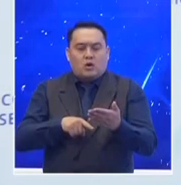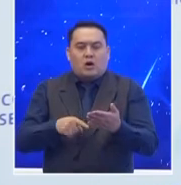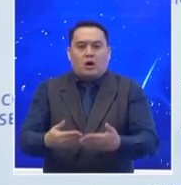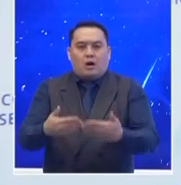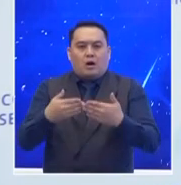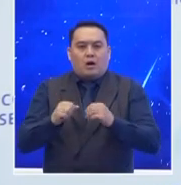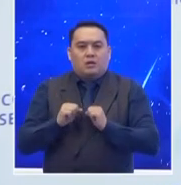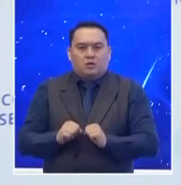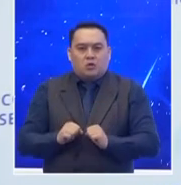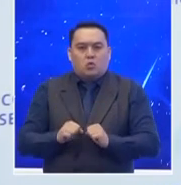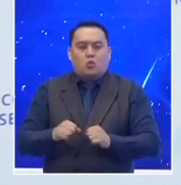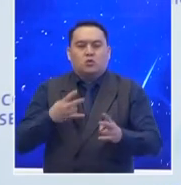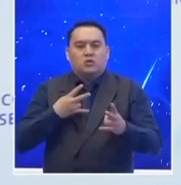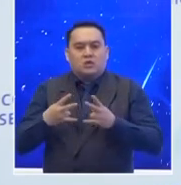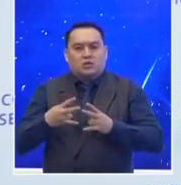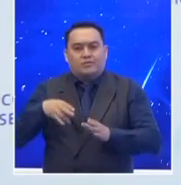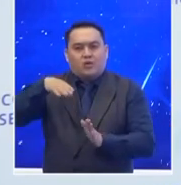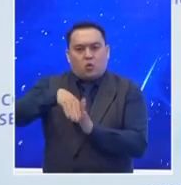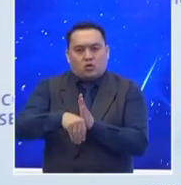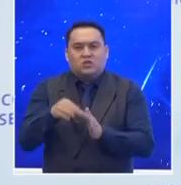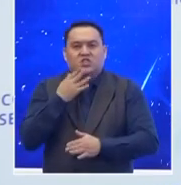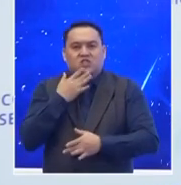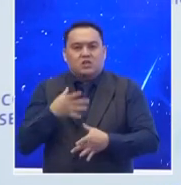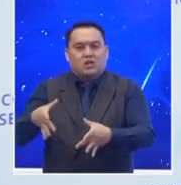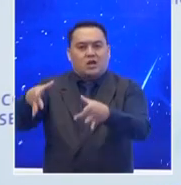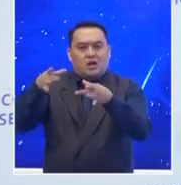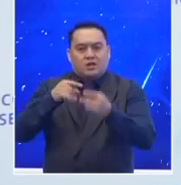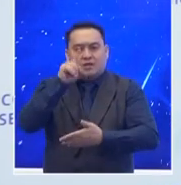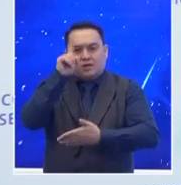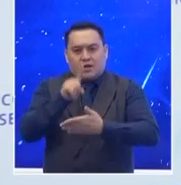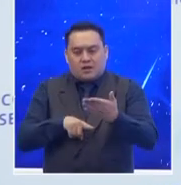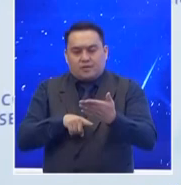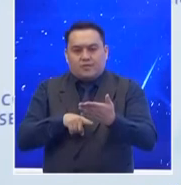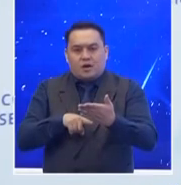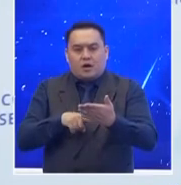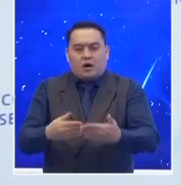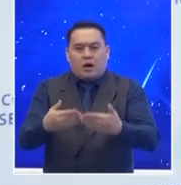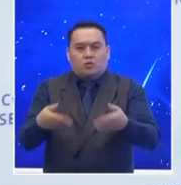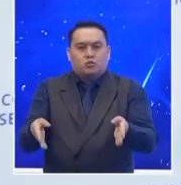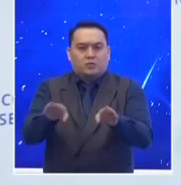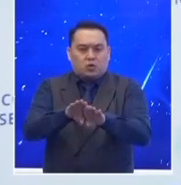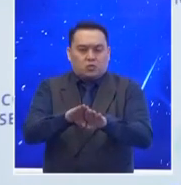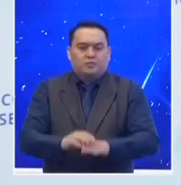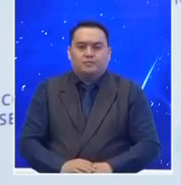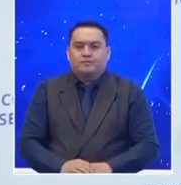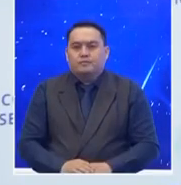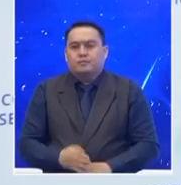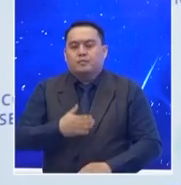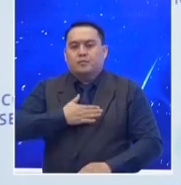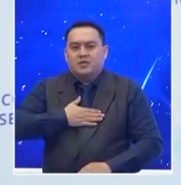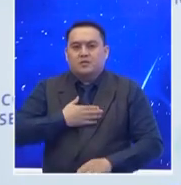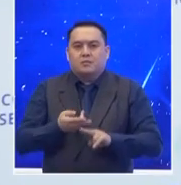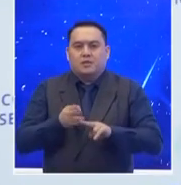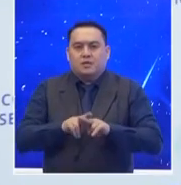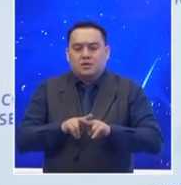алдына тосқауыл қою және шетелден келген осындай діни теріс контенттердің алдын бұғаттау. Дегенің өзінде де біз